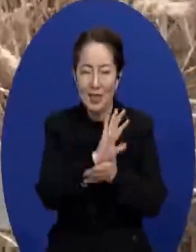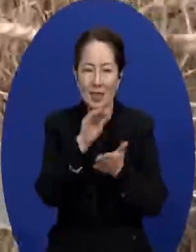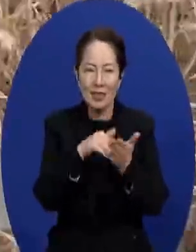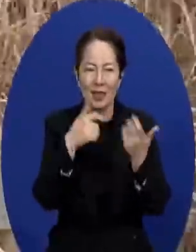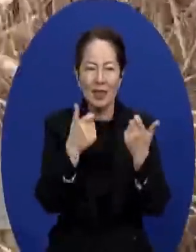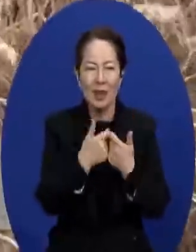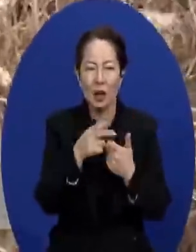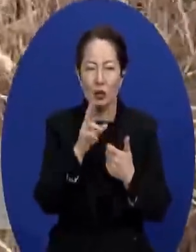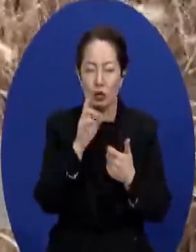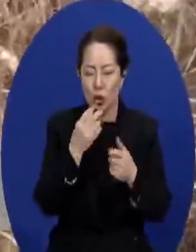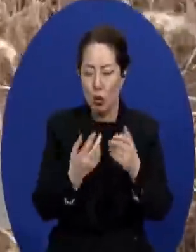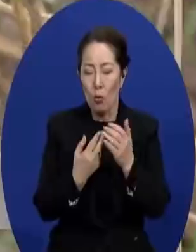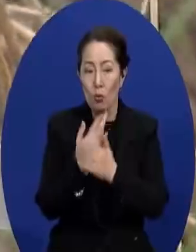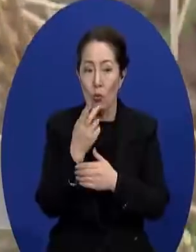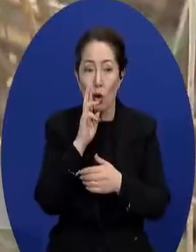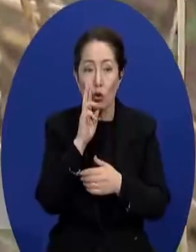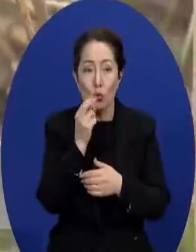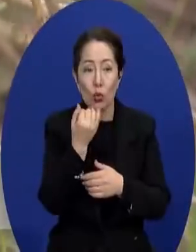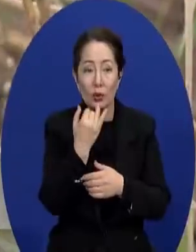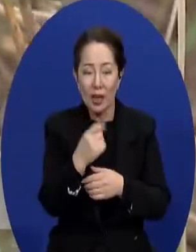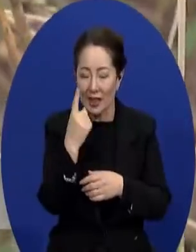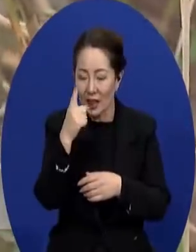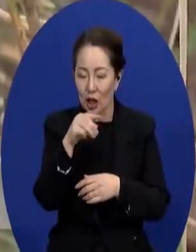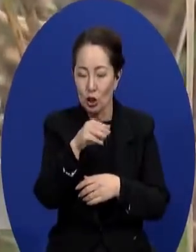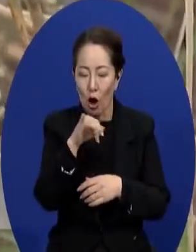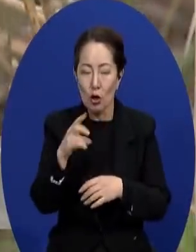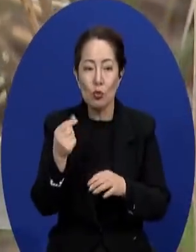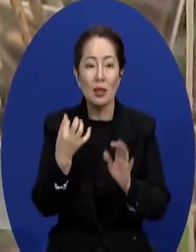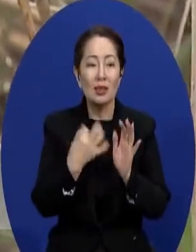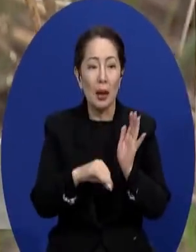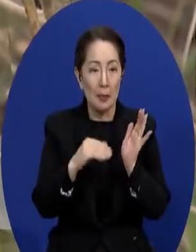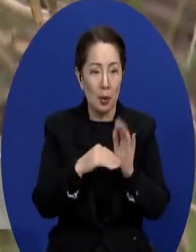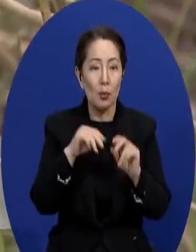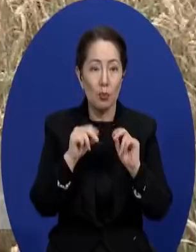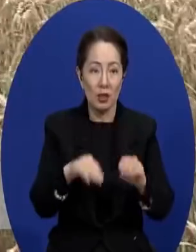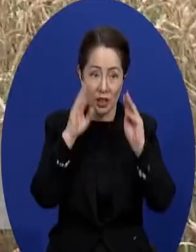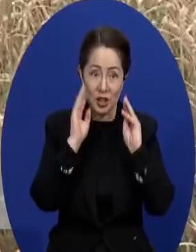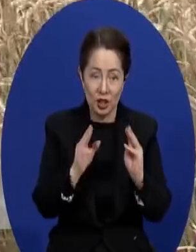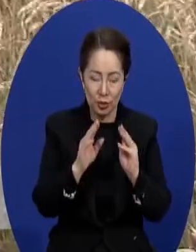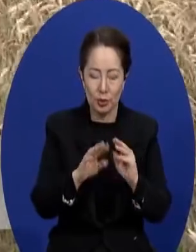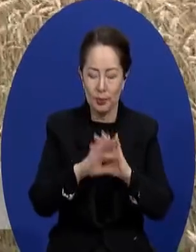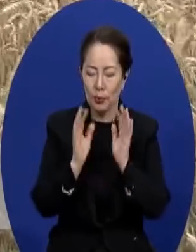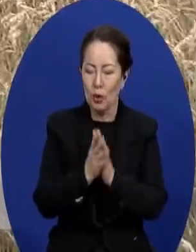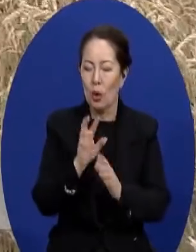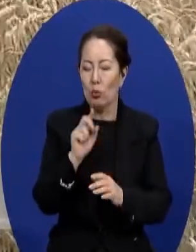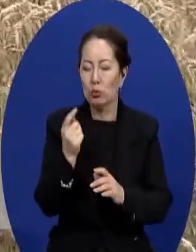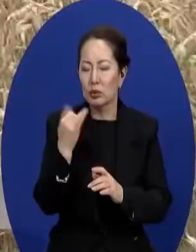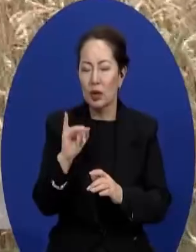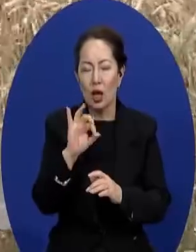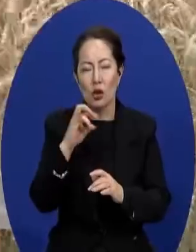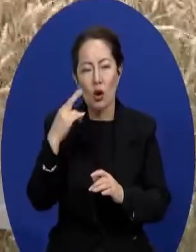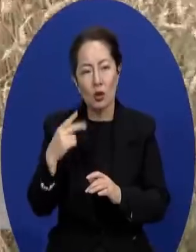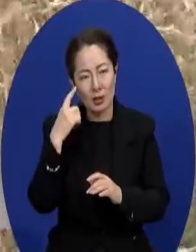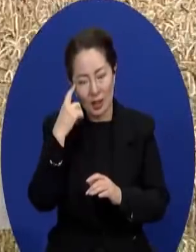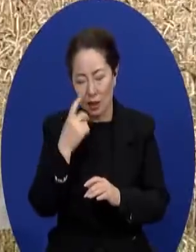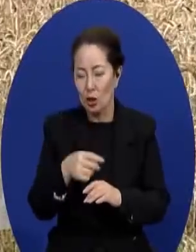тутамд болох мөнгөн урамшууллын хэмжээг 80,000 төгрөг байхаар засгийн газрын хурлаанаас шийдвэрлэлээ. Нийт буутай нөөцөөр тооцвол 2022 оны